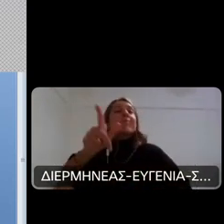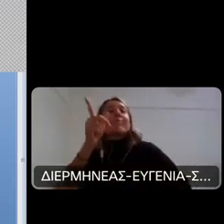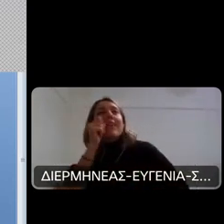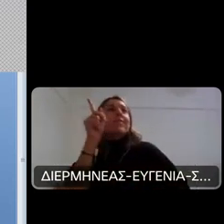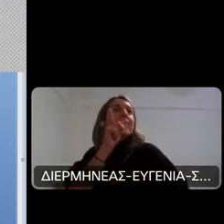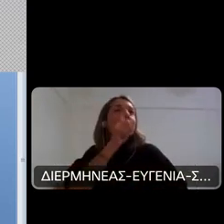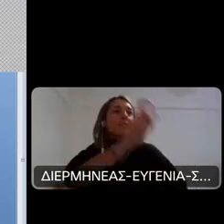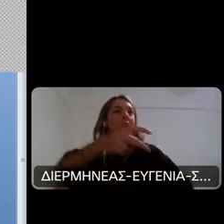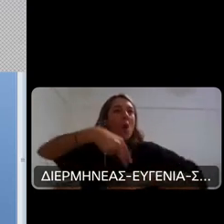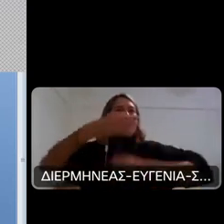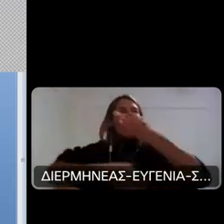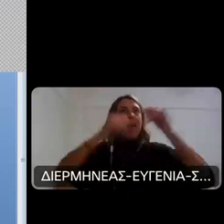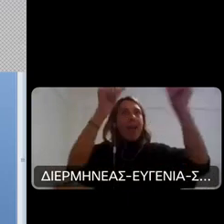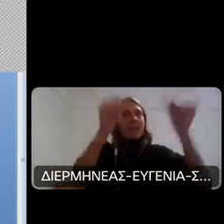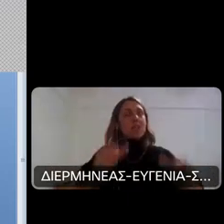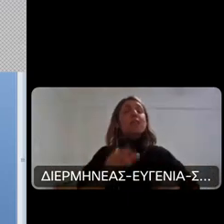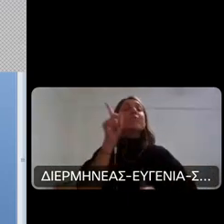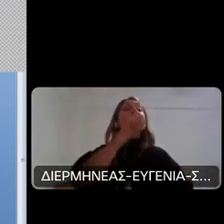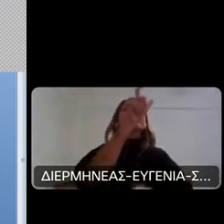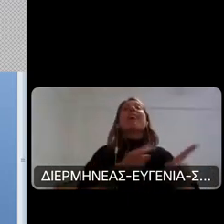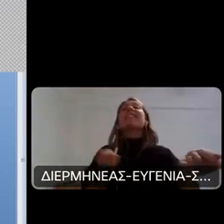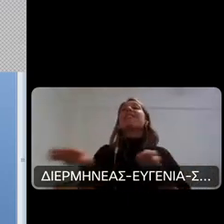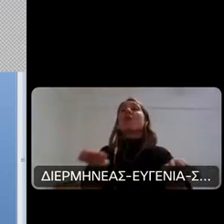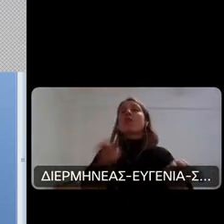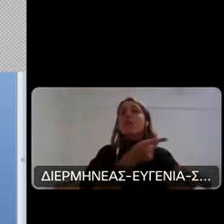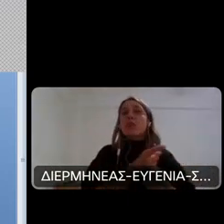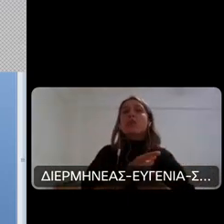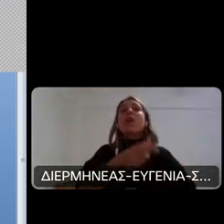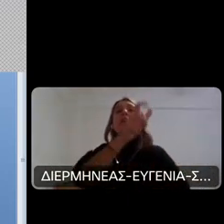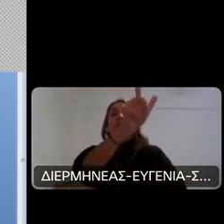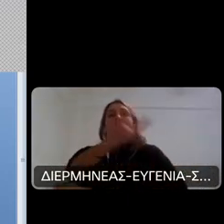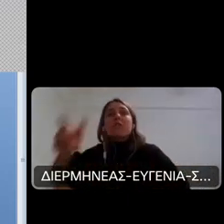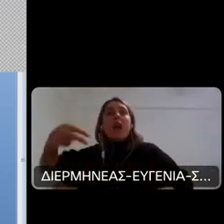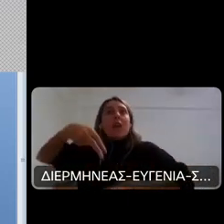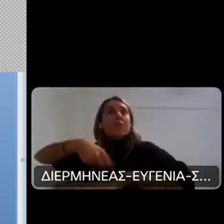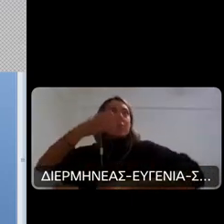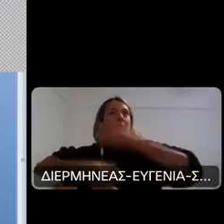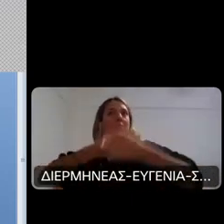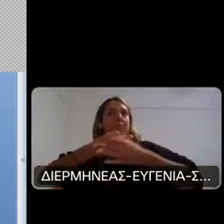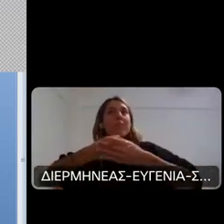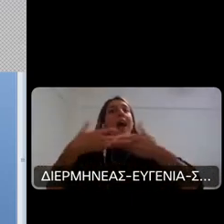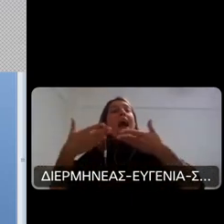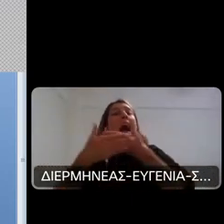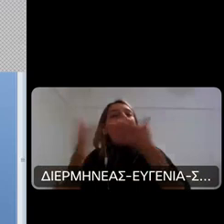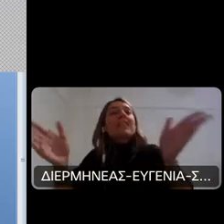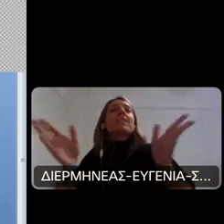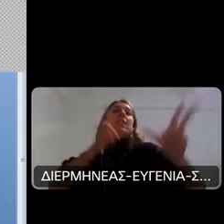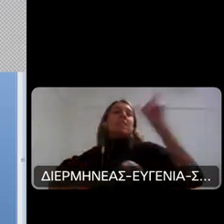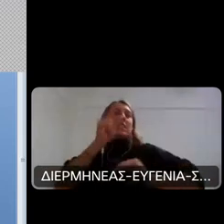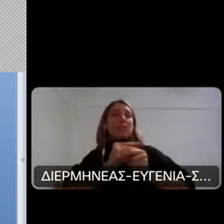των ανακοινώσεων, στη συντονίστρια, στις συνομιλήτριες και στους συνομιλητές της ανοιχτής συζήτησης, στο